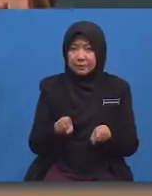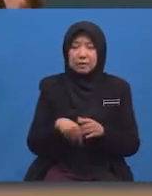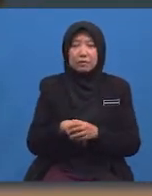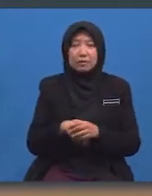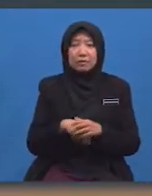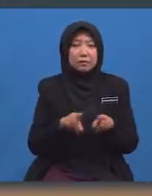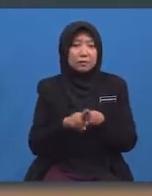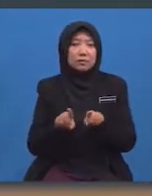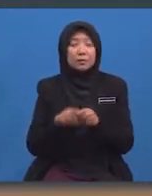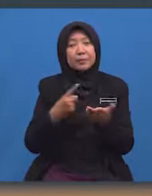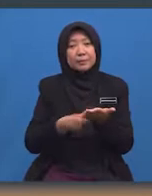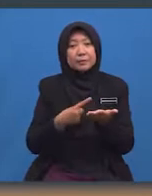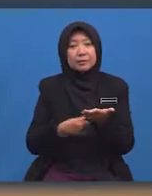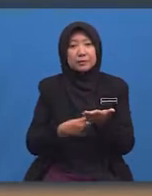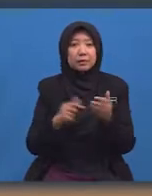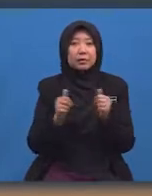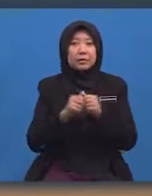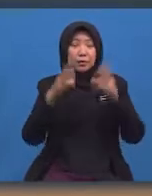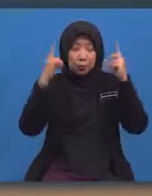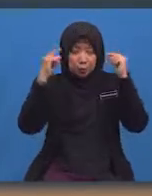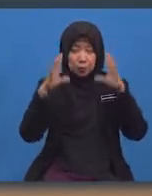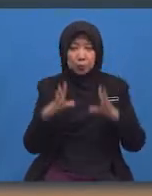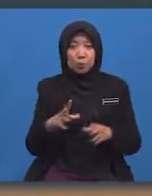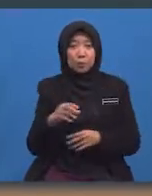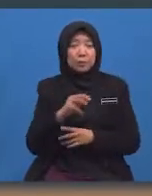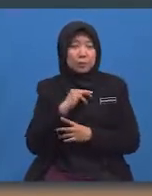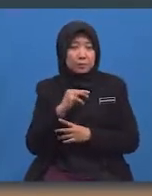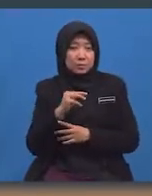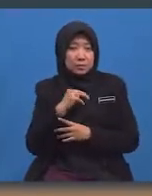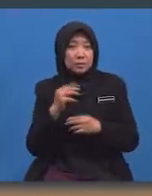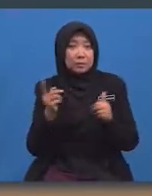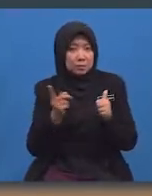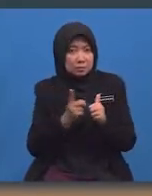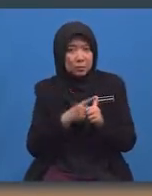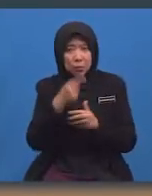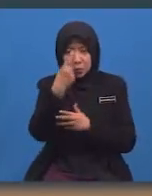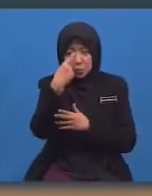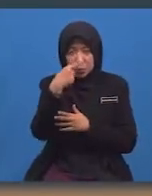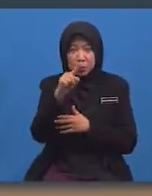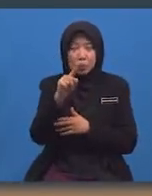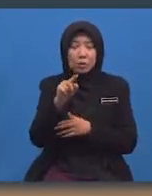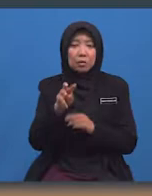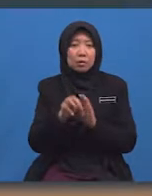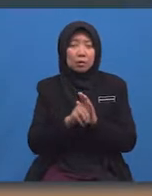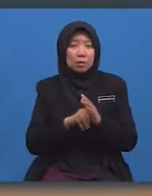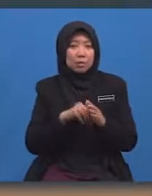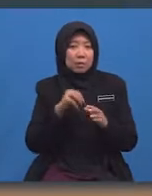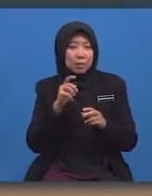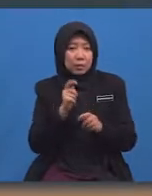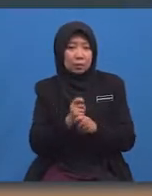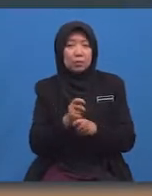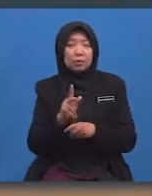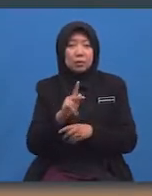bersama-sama berbincang dengan guru masing-masing terlebih dahulu untuk menentukan faktor